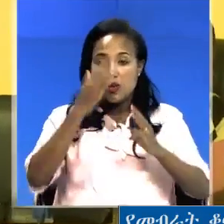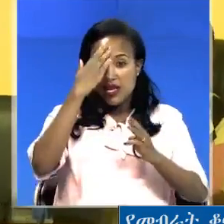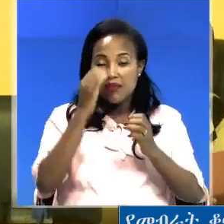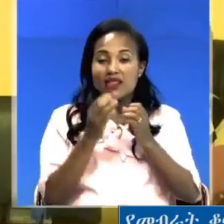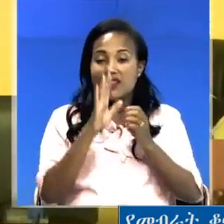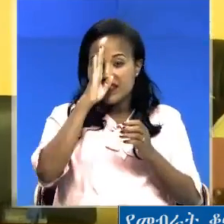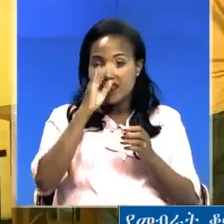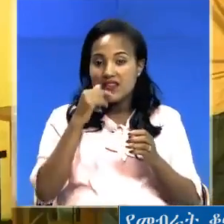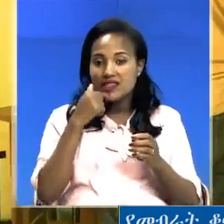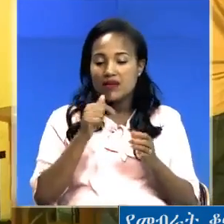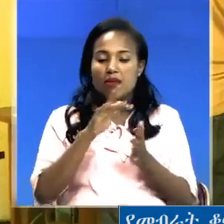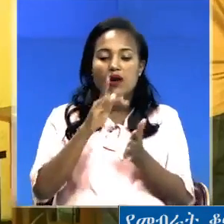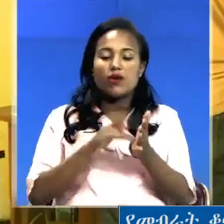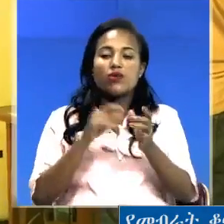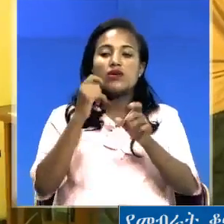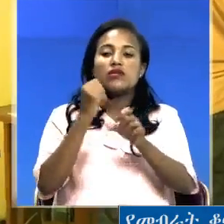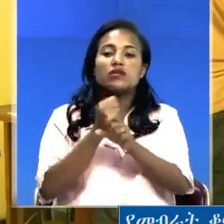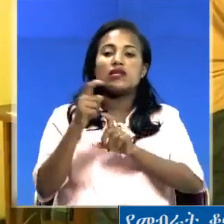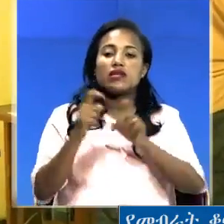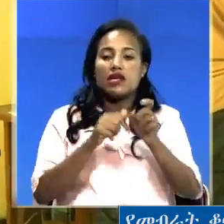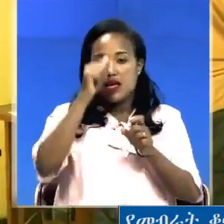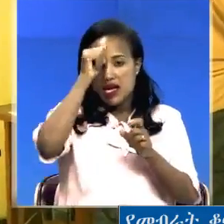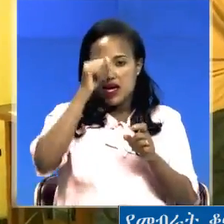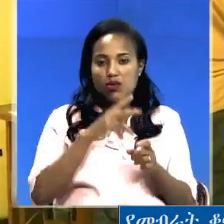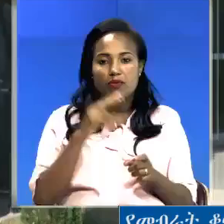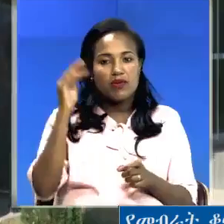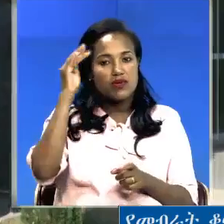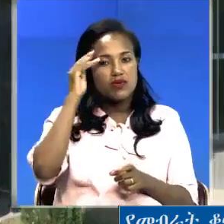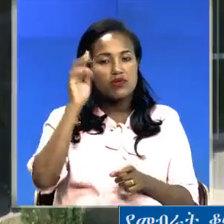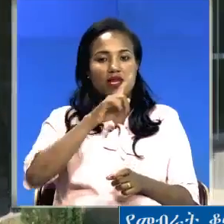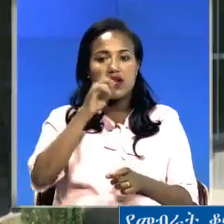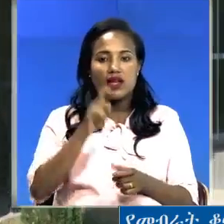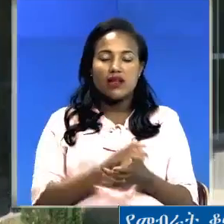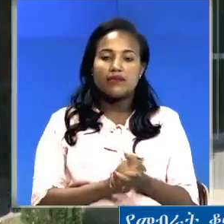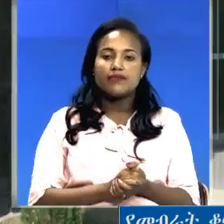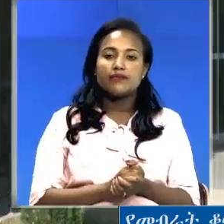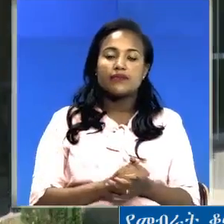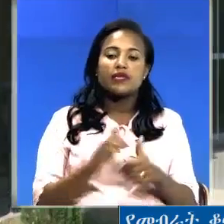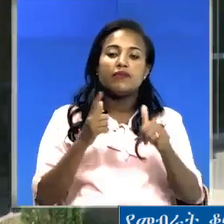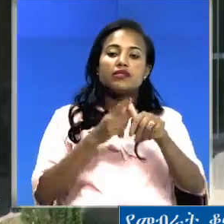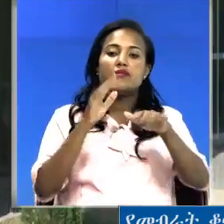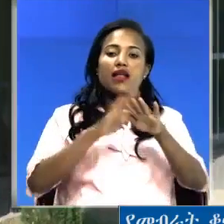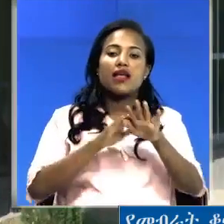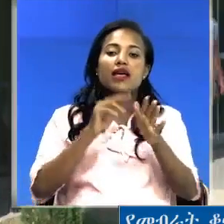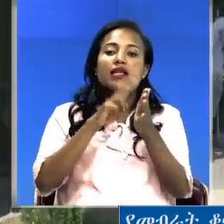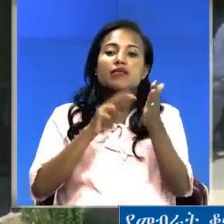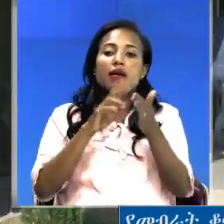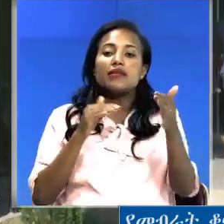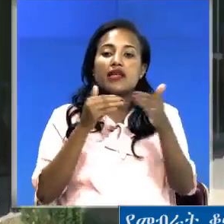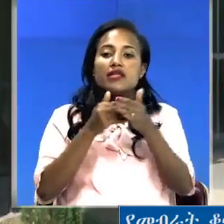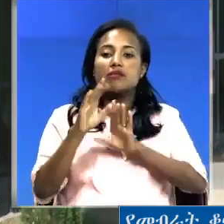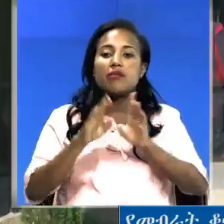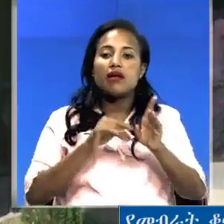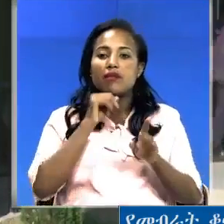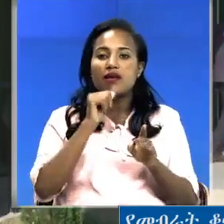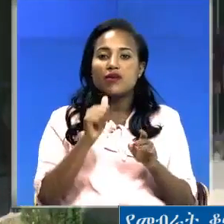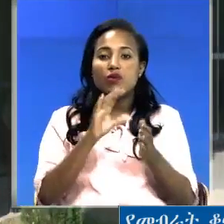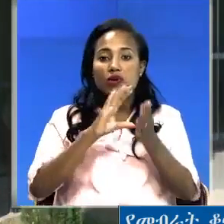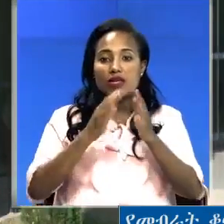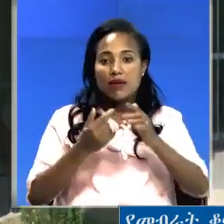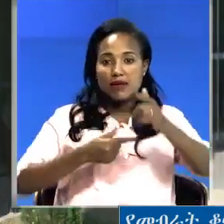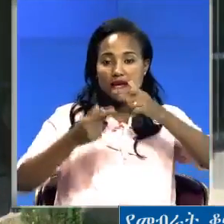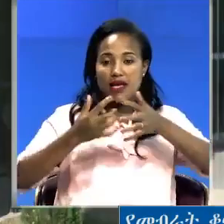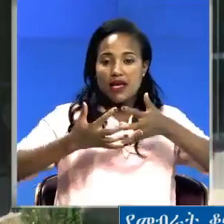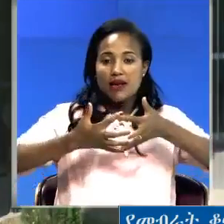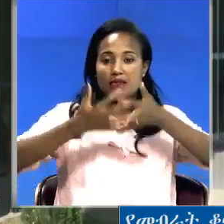ስንልም የማዕከሉን ስራ አስኪያጅ አቶ መንግስት ወርቅነህን ጠይቀናል። መጀመሪያ ላይ ያው የንባብ ተደራሽነት ባለማድረግ ሁኔታ የመጣ ይሄ መሳሪያ